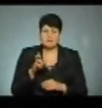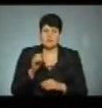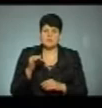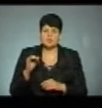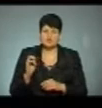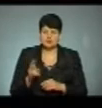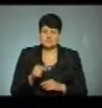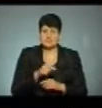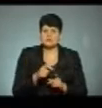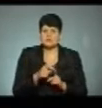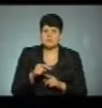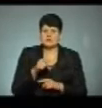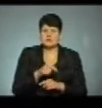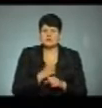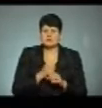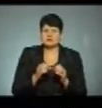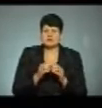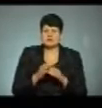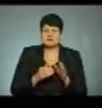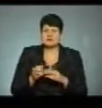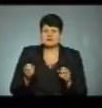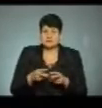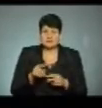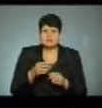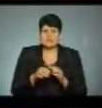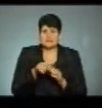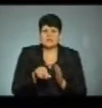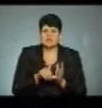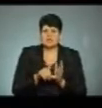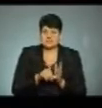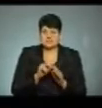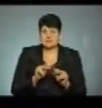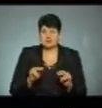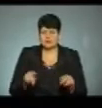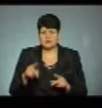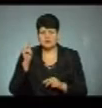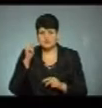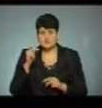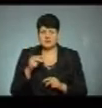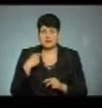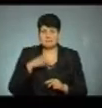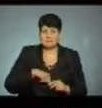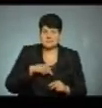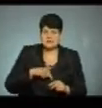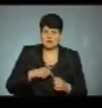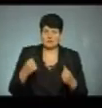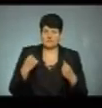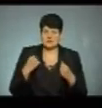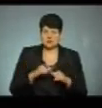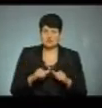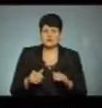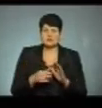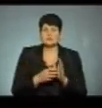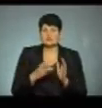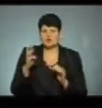її словами, там працює 10 фахівців, серед них 6 педагогів. Торік вони вивчили психофізичний розвиток майже 300 дітей